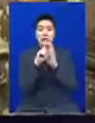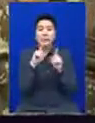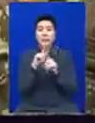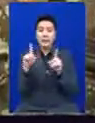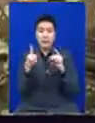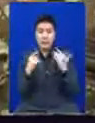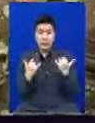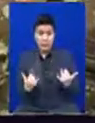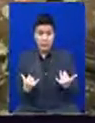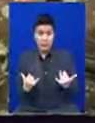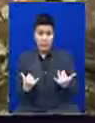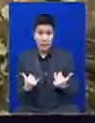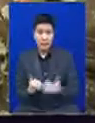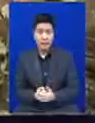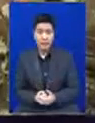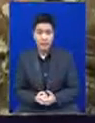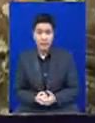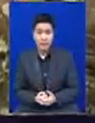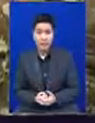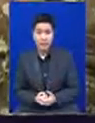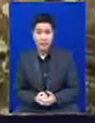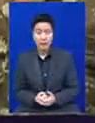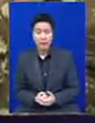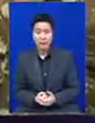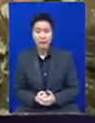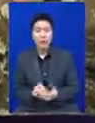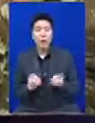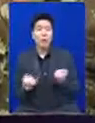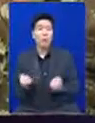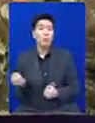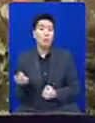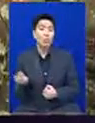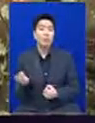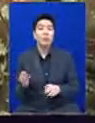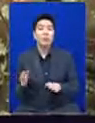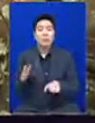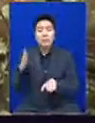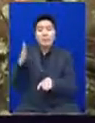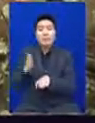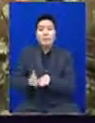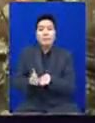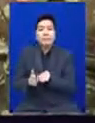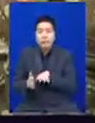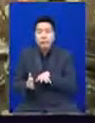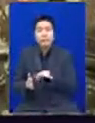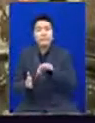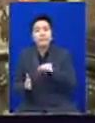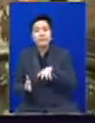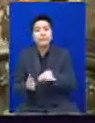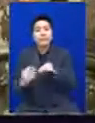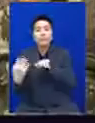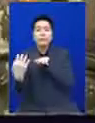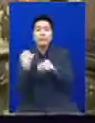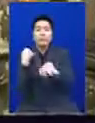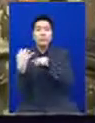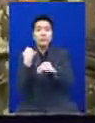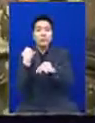นตรงนี้รถน้อยก็ไปเปิดก็จะขยับมาตรงที่ก